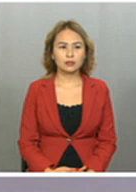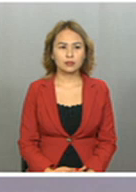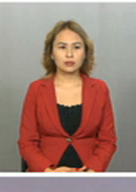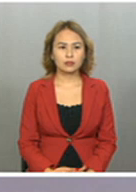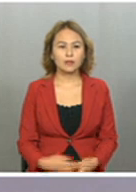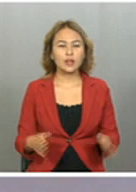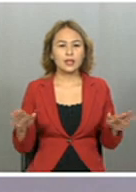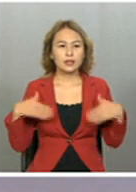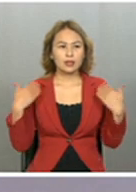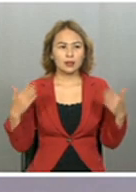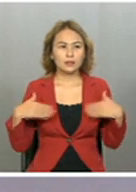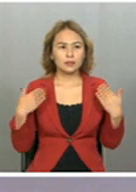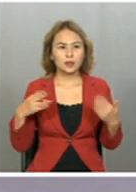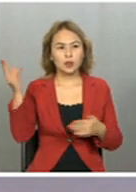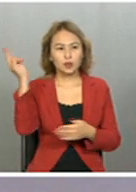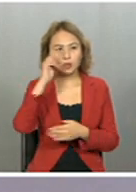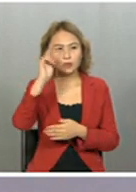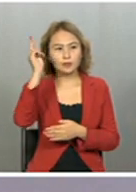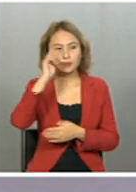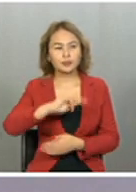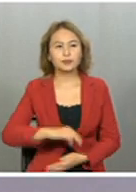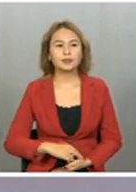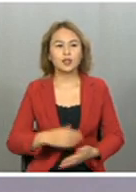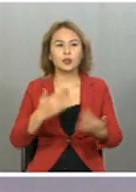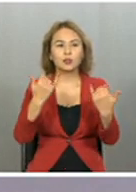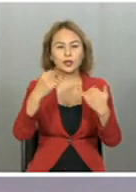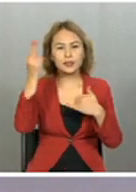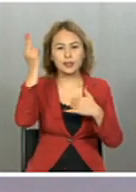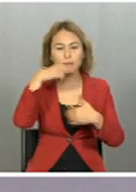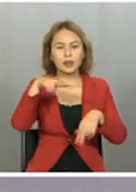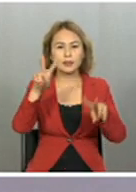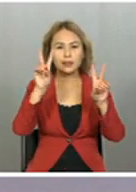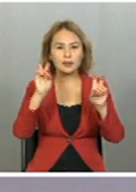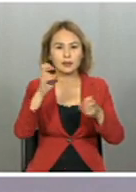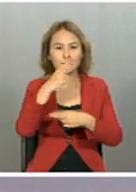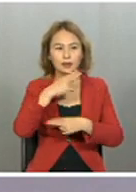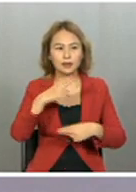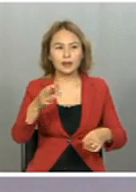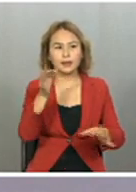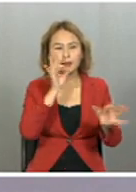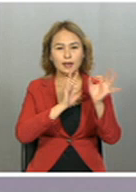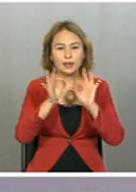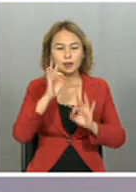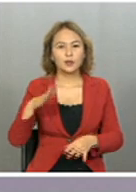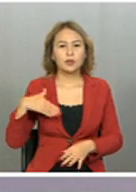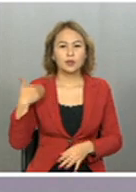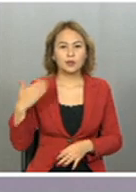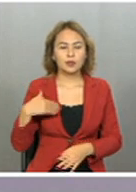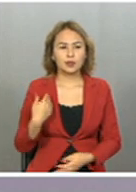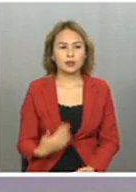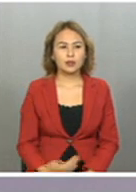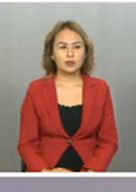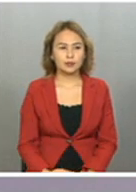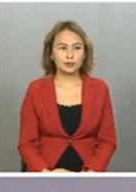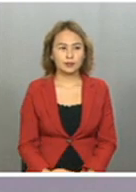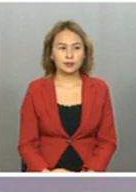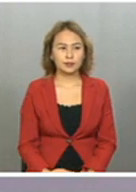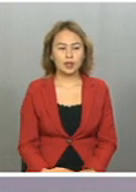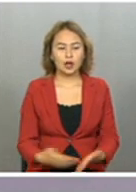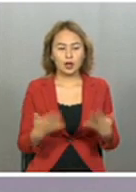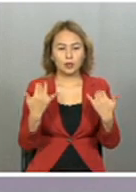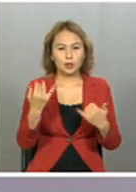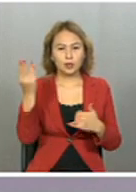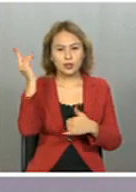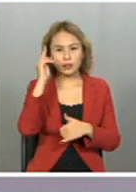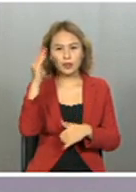Сәлеметсіздер ме, оқушылар? Бүгінгі сабағымыздың тақырыбы – дәрілік өсімдіктер. Бүгінгі сабақта